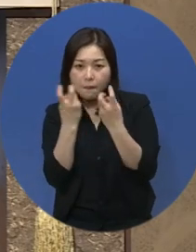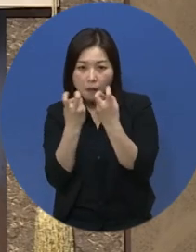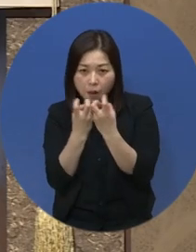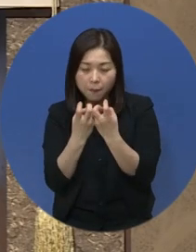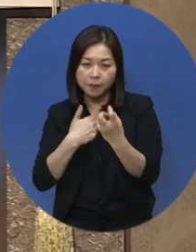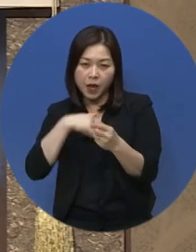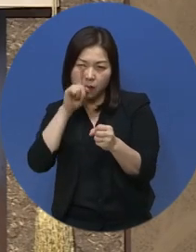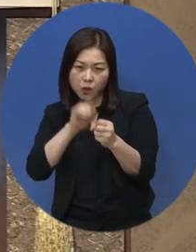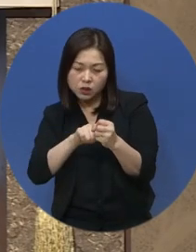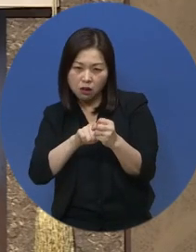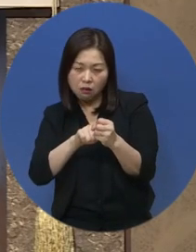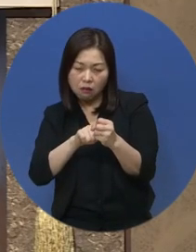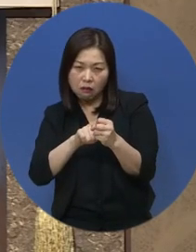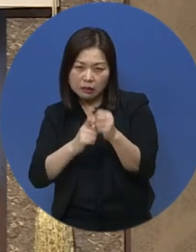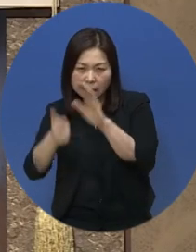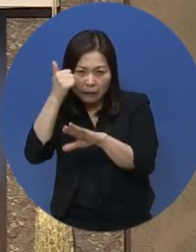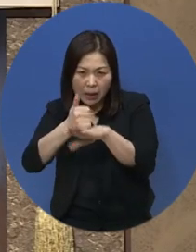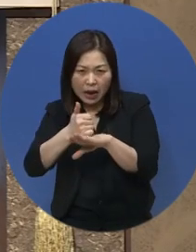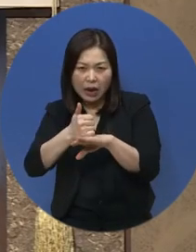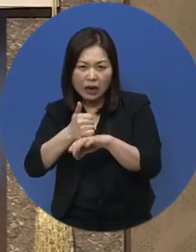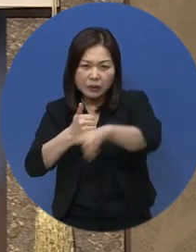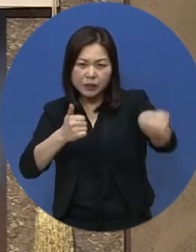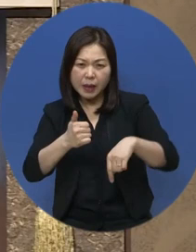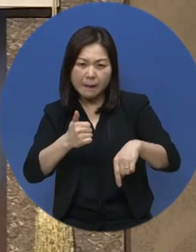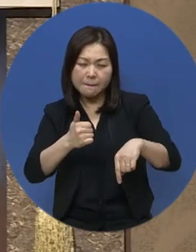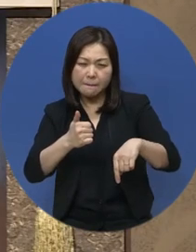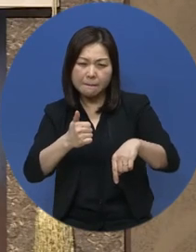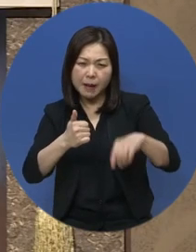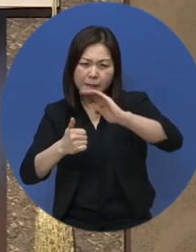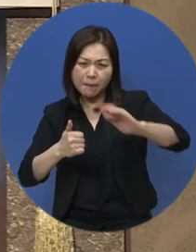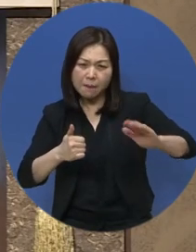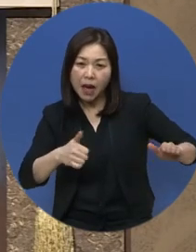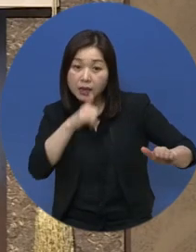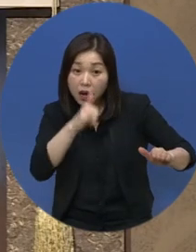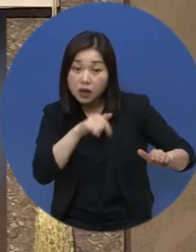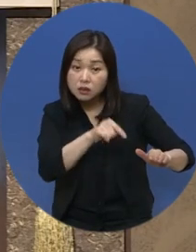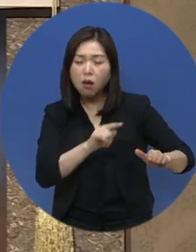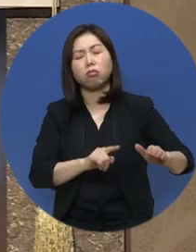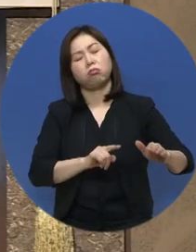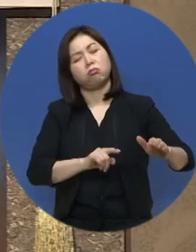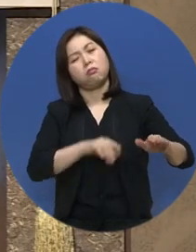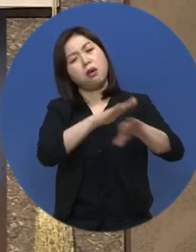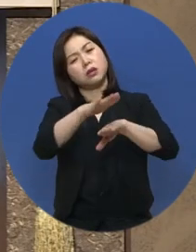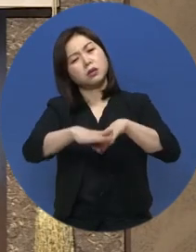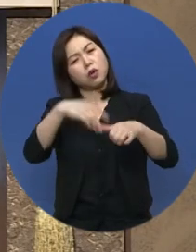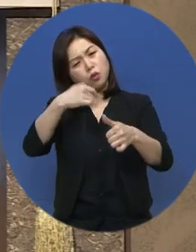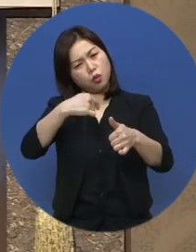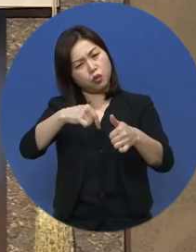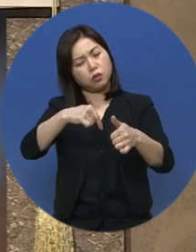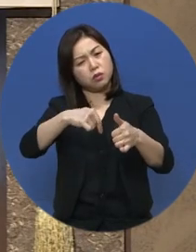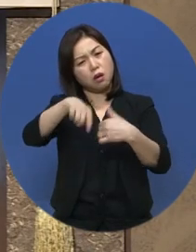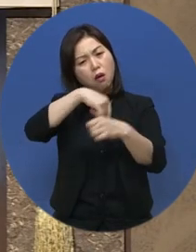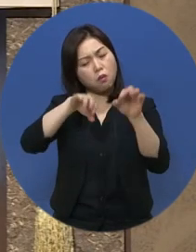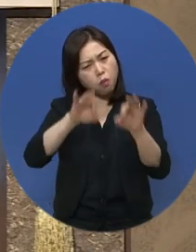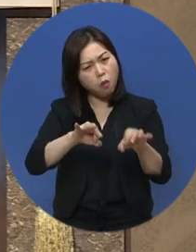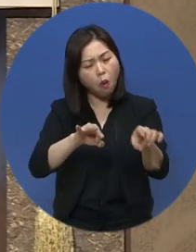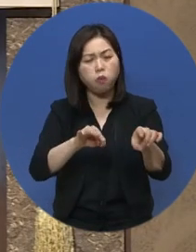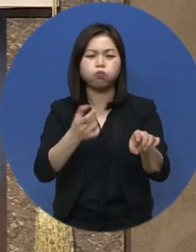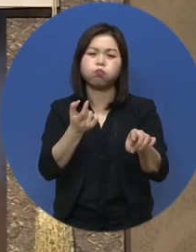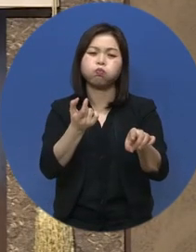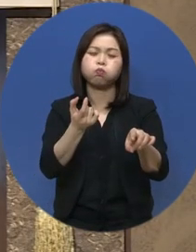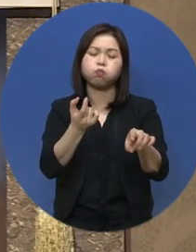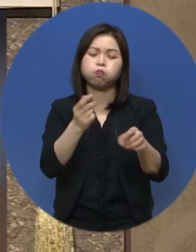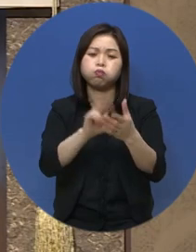목적을 성취해야 되는데 그래서 이런 경쟁적 교육체제 하에서는 이걸 좀 교육이 바뀌어야 된다는 생각도 들고